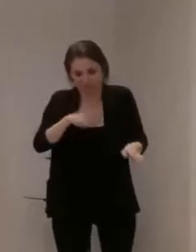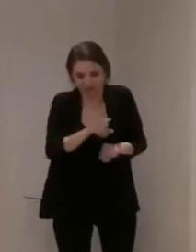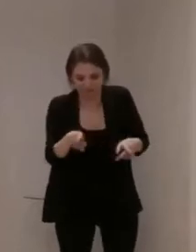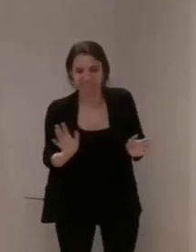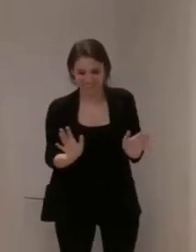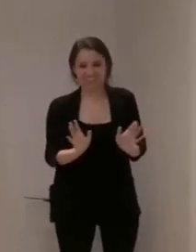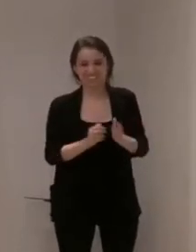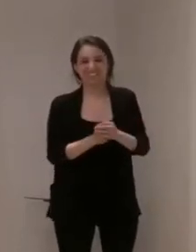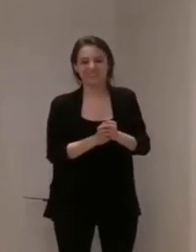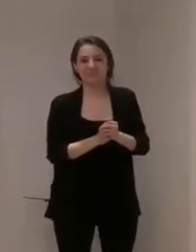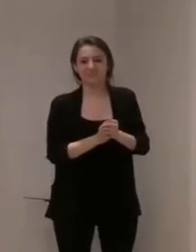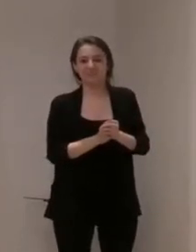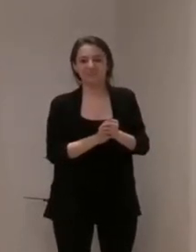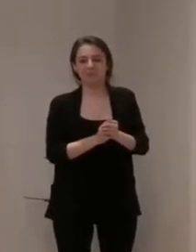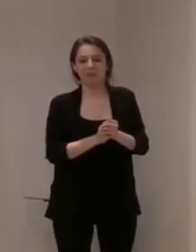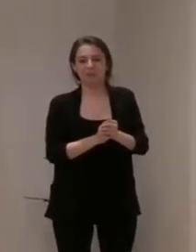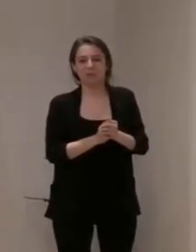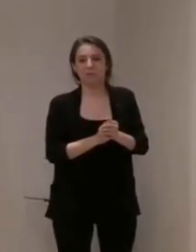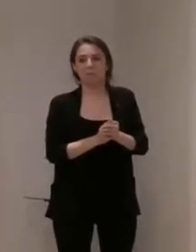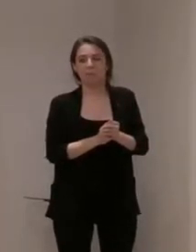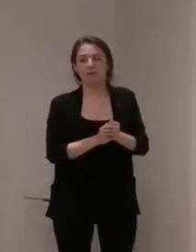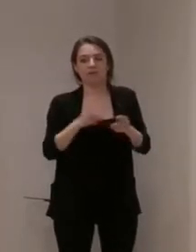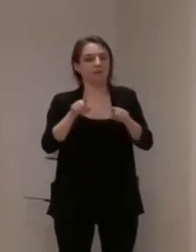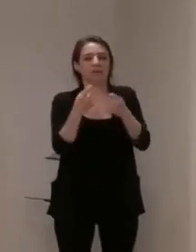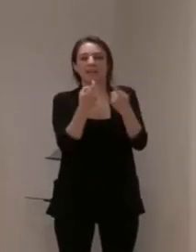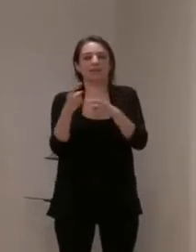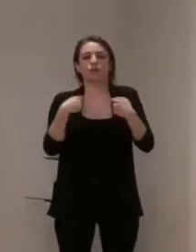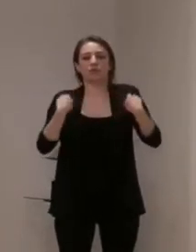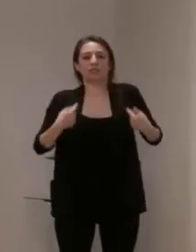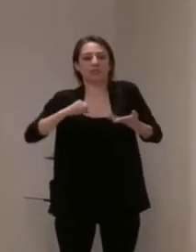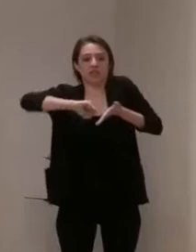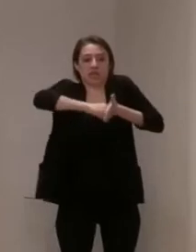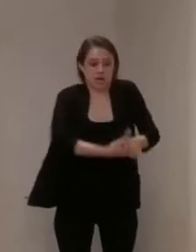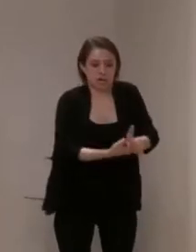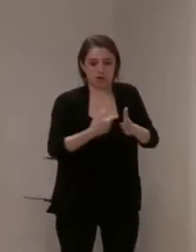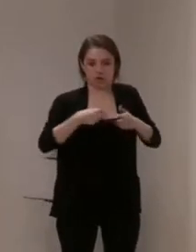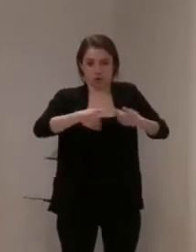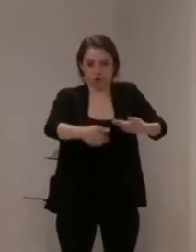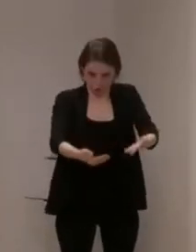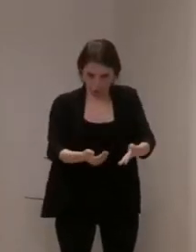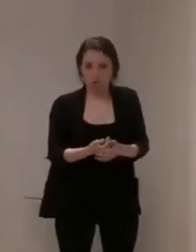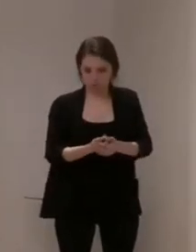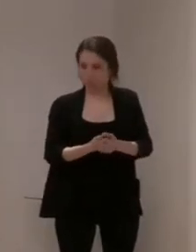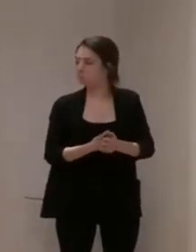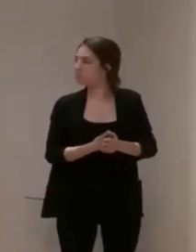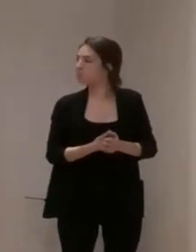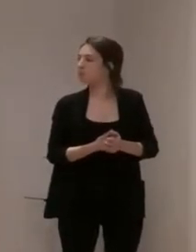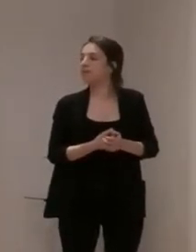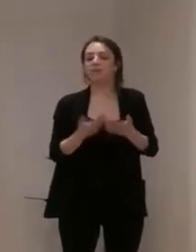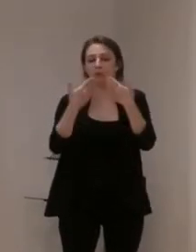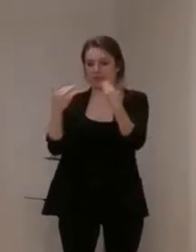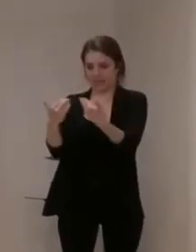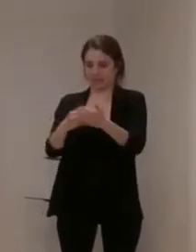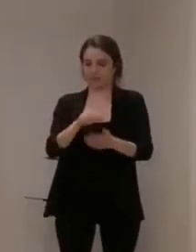així, doncs són els que han seguit en aquest sentit reprimits i que han passat per aquesta comissaria. També després entrarà en matèria, Josep